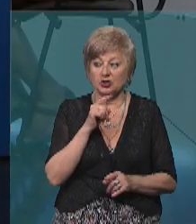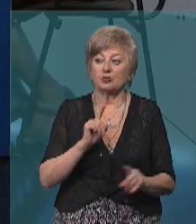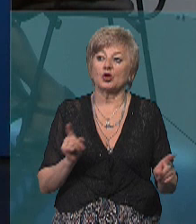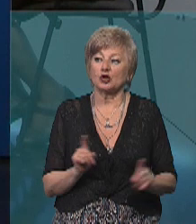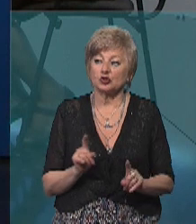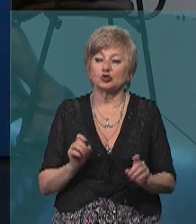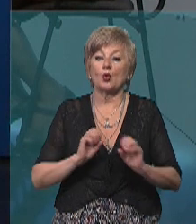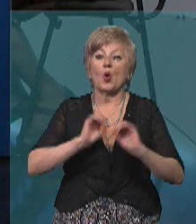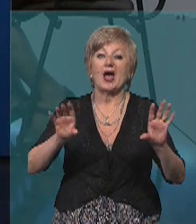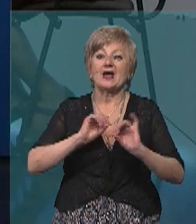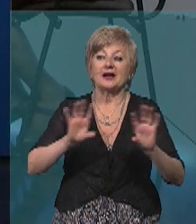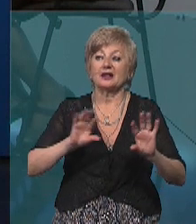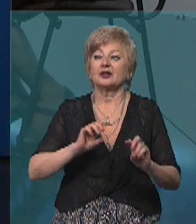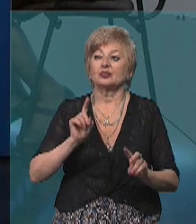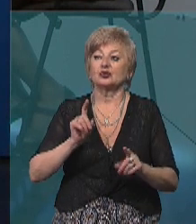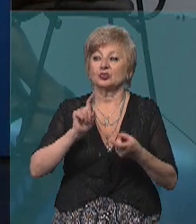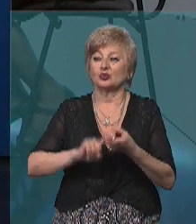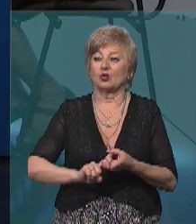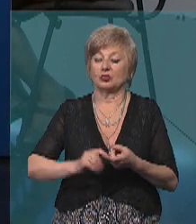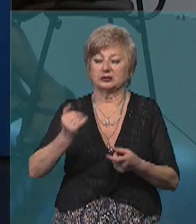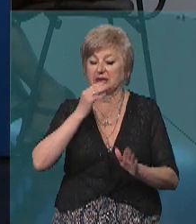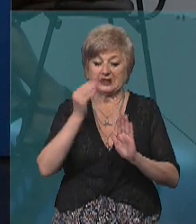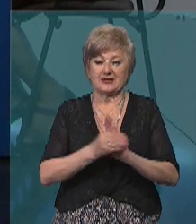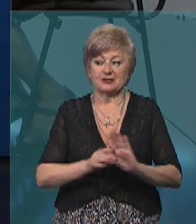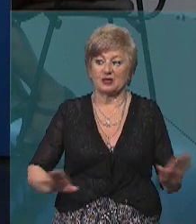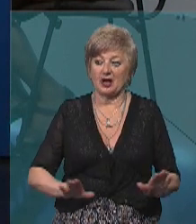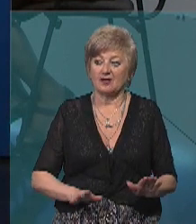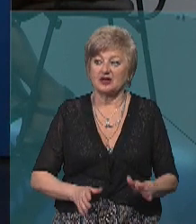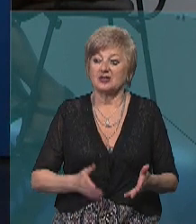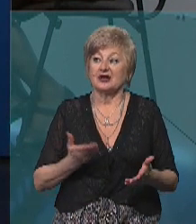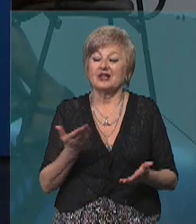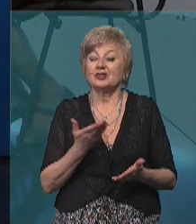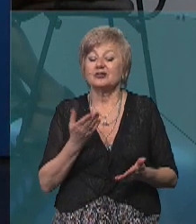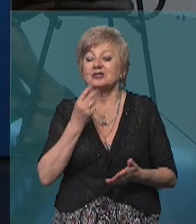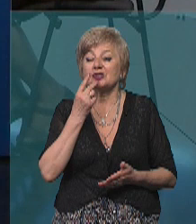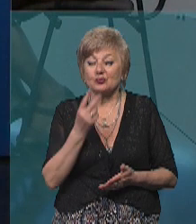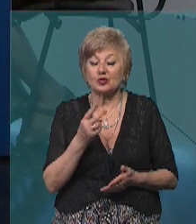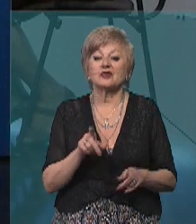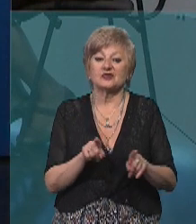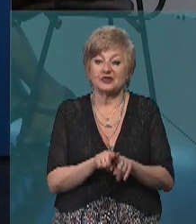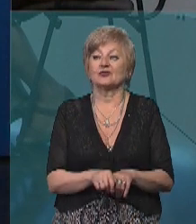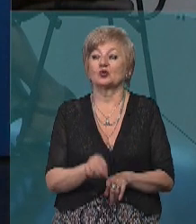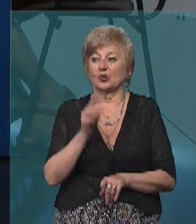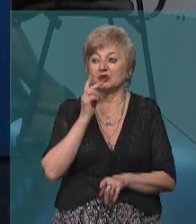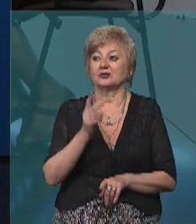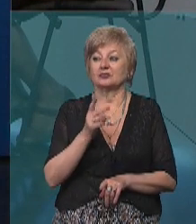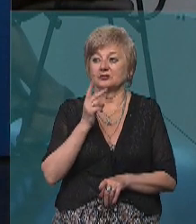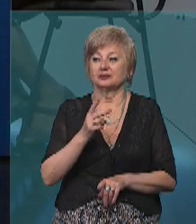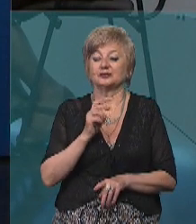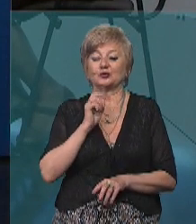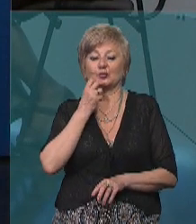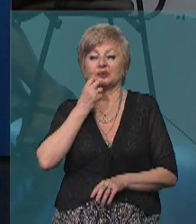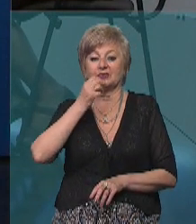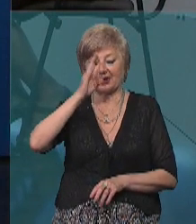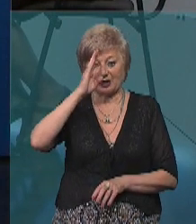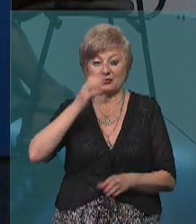просто реклама, яка, від якої ти не міг ніде сховатися. Де б ти в яке вікно не виглядав, на тебе дивилися усміхнені хлопці, да,